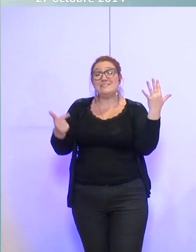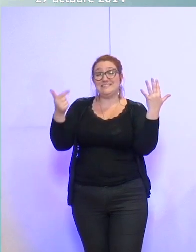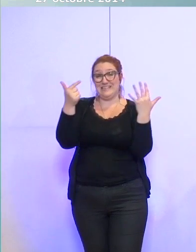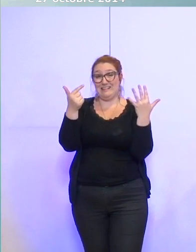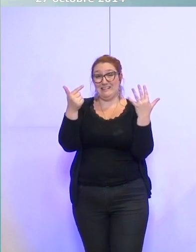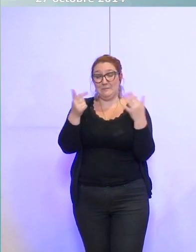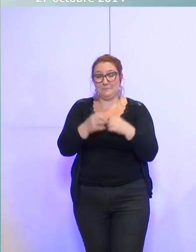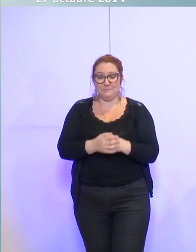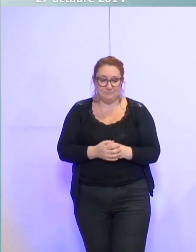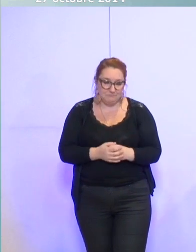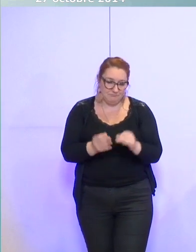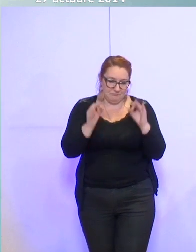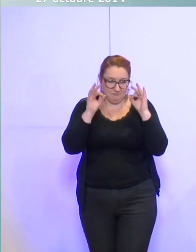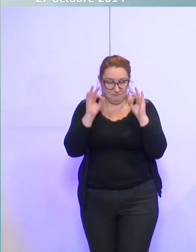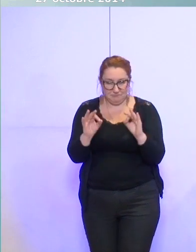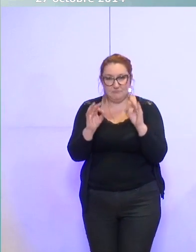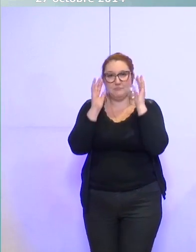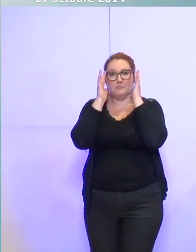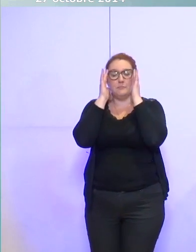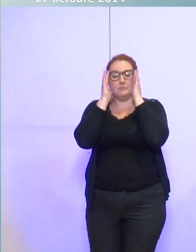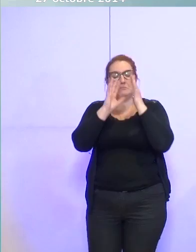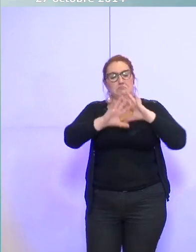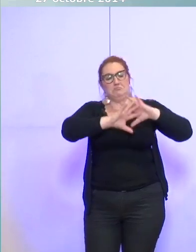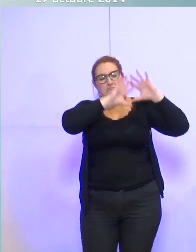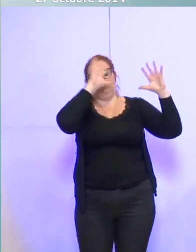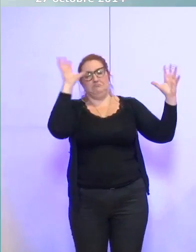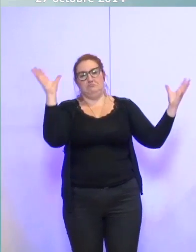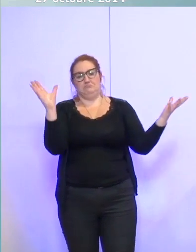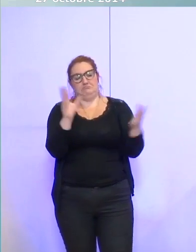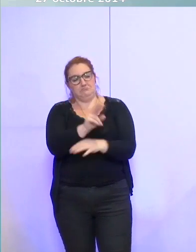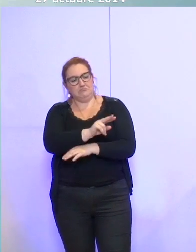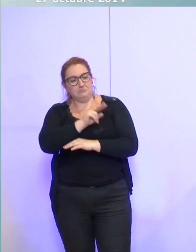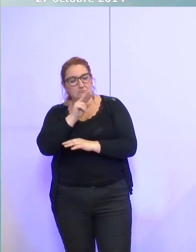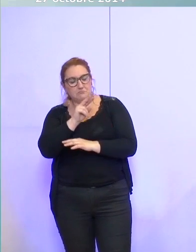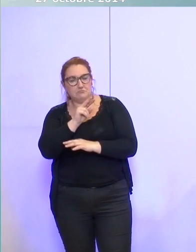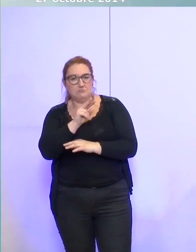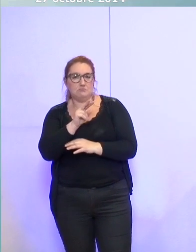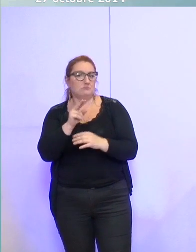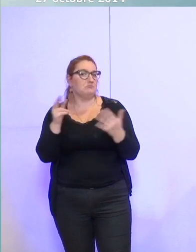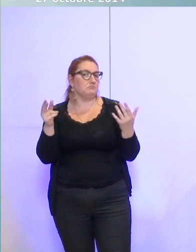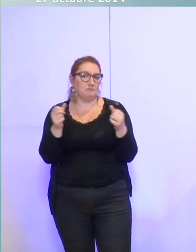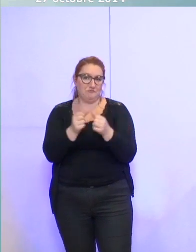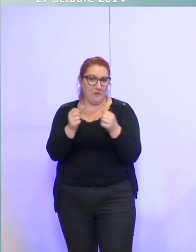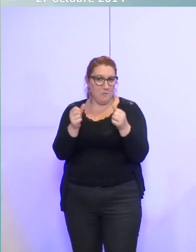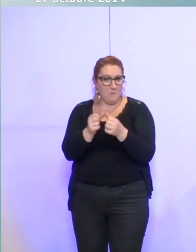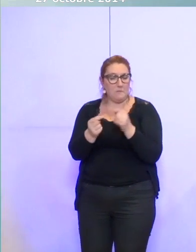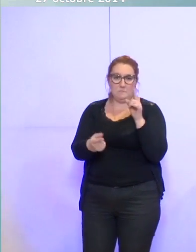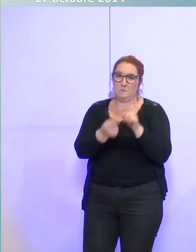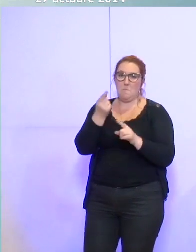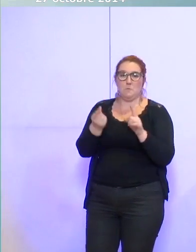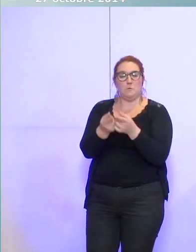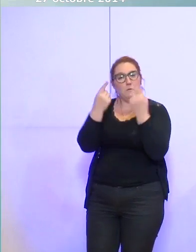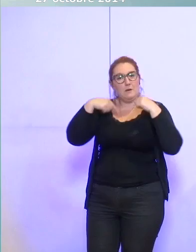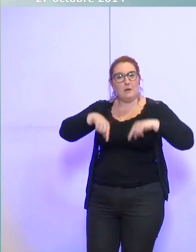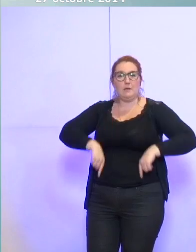donc, devant l'ensemble de ces éléments, de demander que l'État